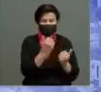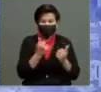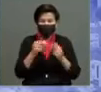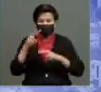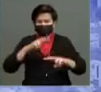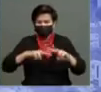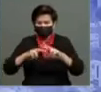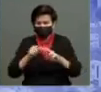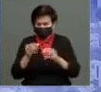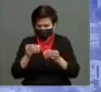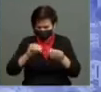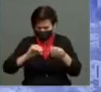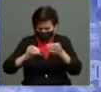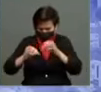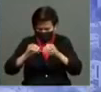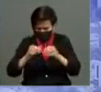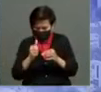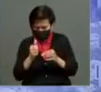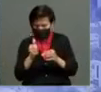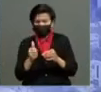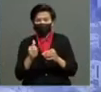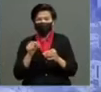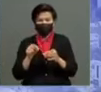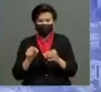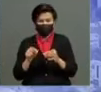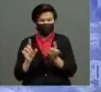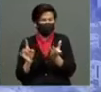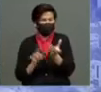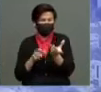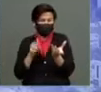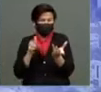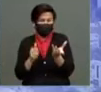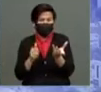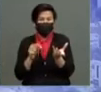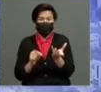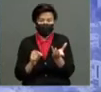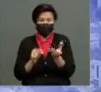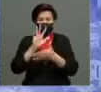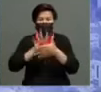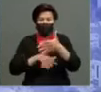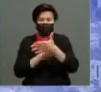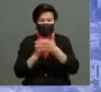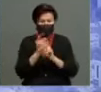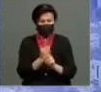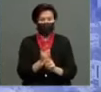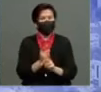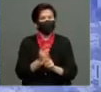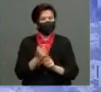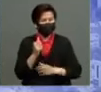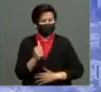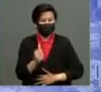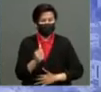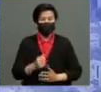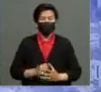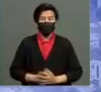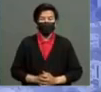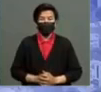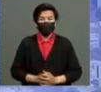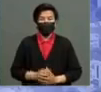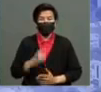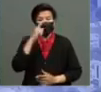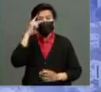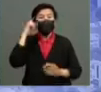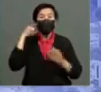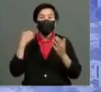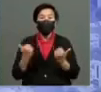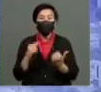คุณภาพก็อย่างที่เราได้รับทราบข่าวกันนะครับก็เป็นไปตามแผนด้วยดีนะครับแต่อย่างไรก็ตามแต่นะครับ